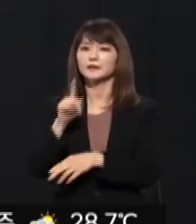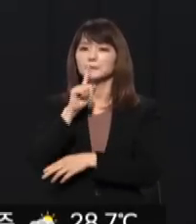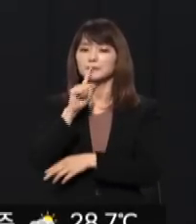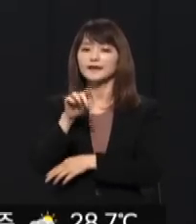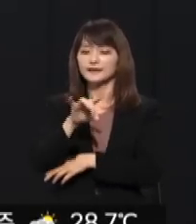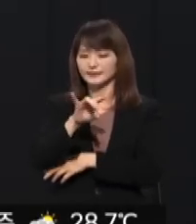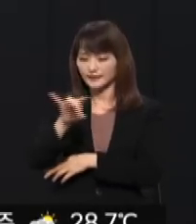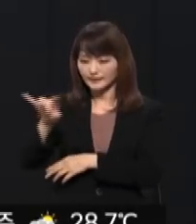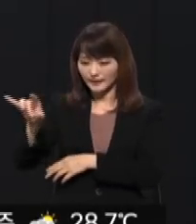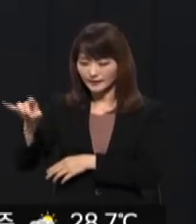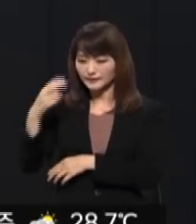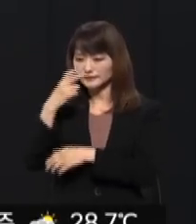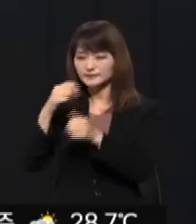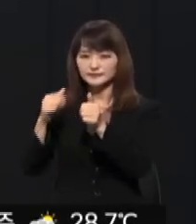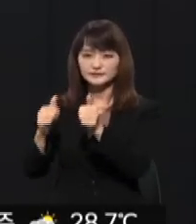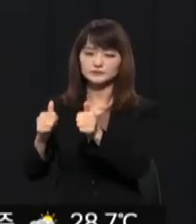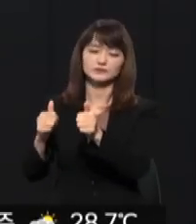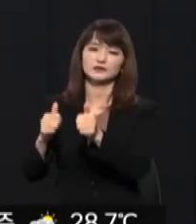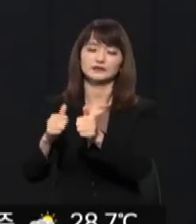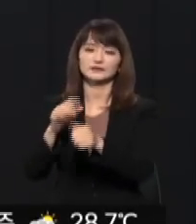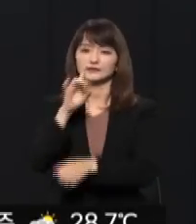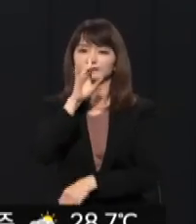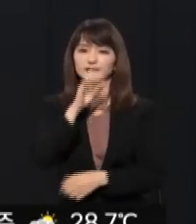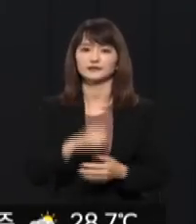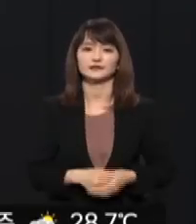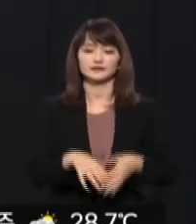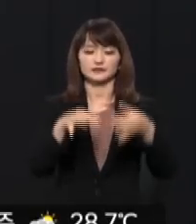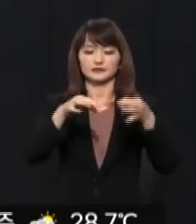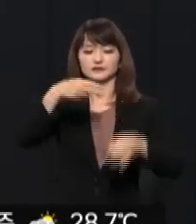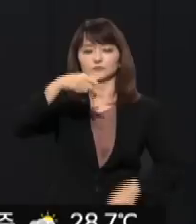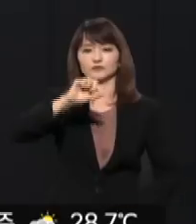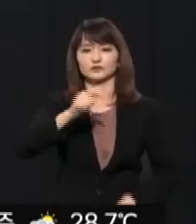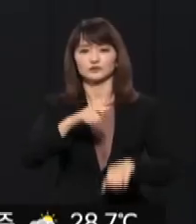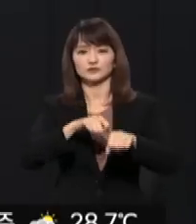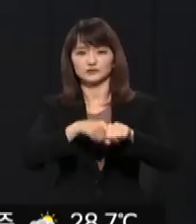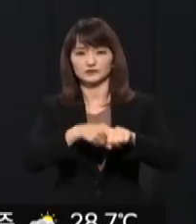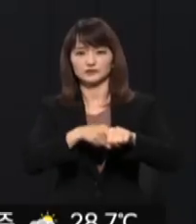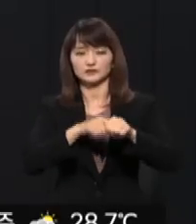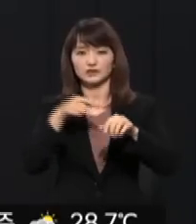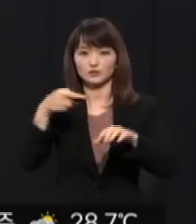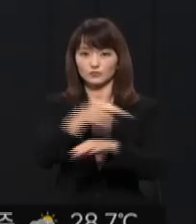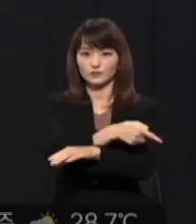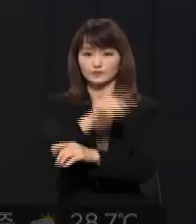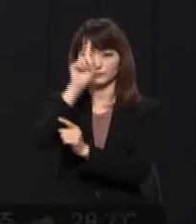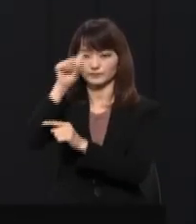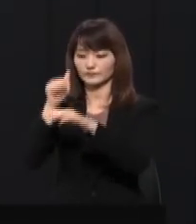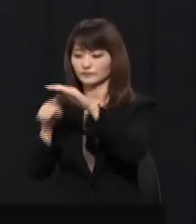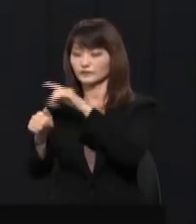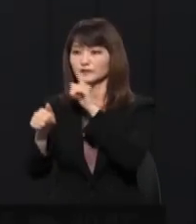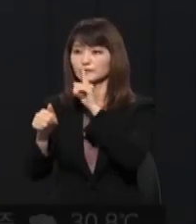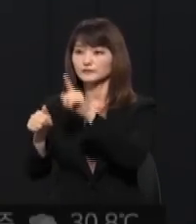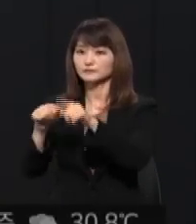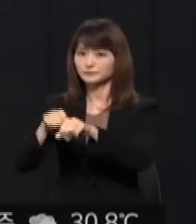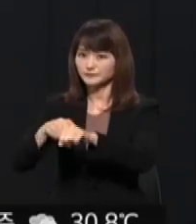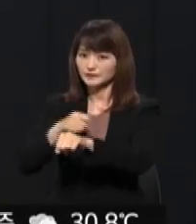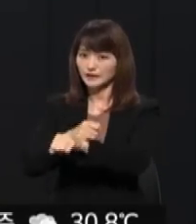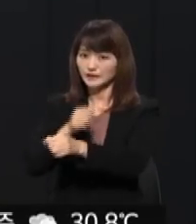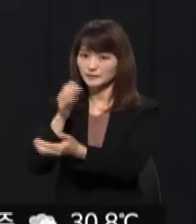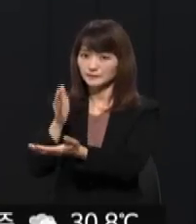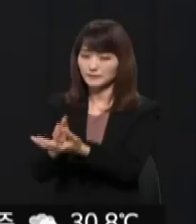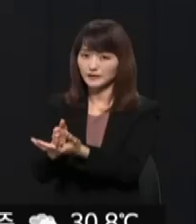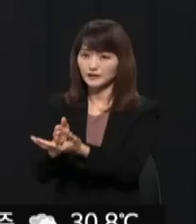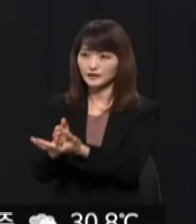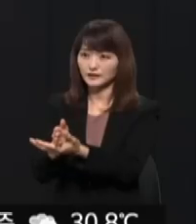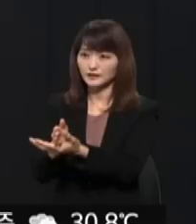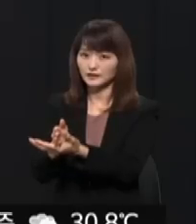말이 안 되기 때문에 저는 오늘 만약에 김성원 의원의 징계 이외에 이준석 대표의 발언에 대해서 뭐 징계 여부를 시사한 것